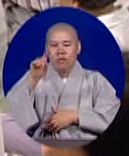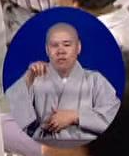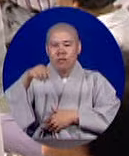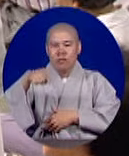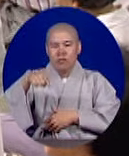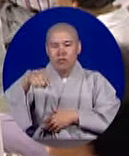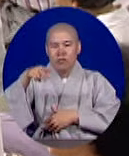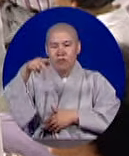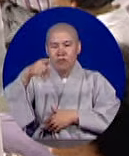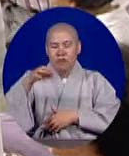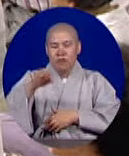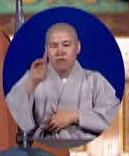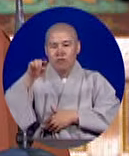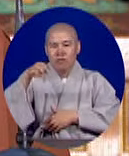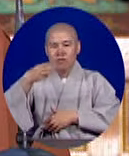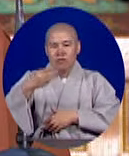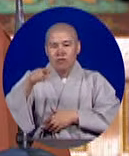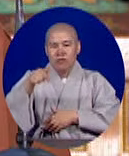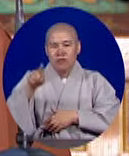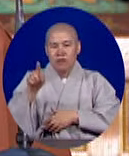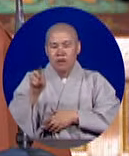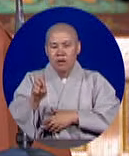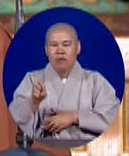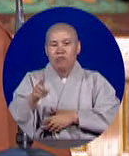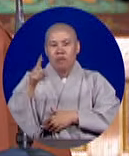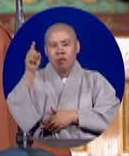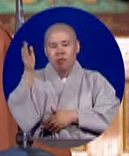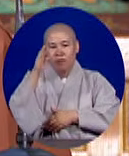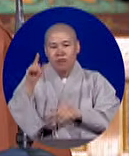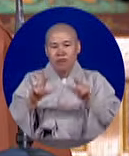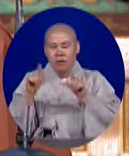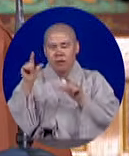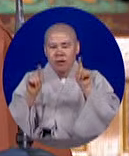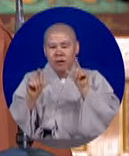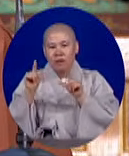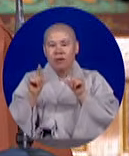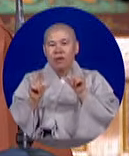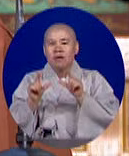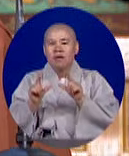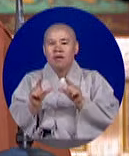부정불감이다. 이게 공상입니다. 이게 공이라고 하는 내용은